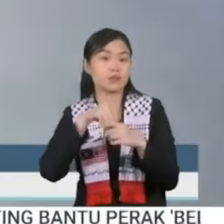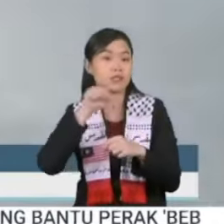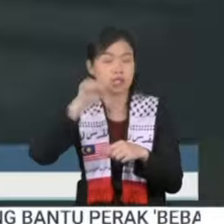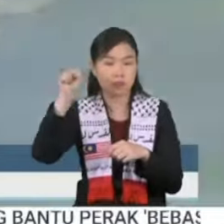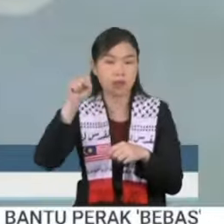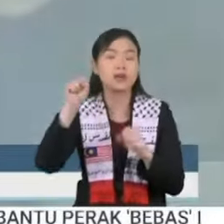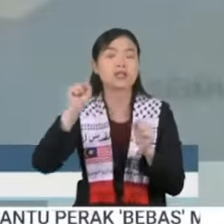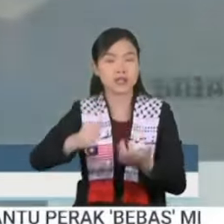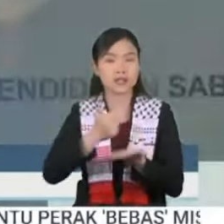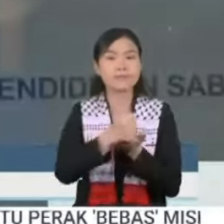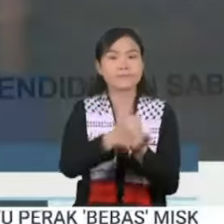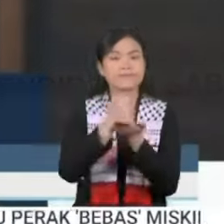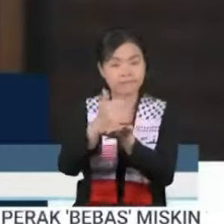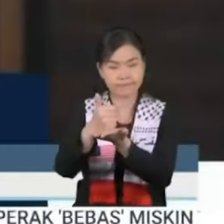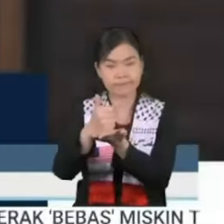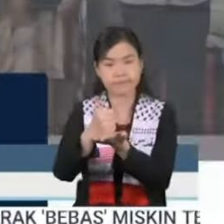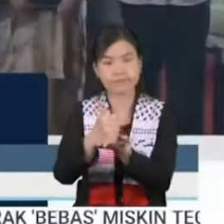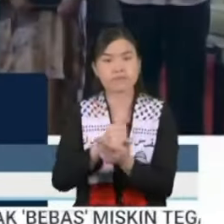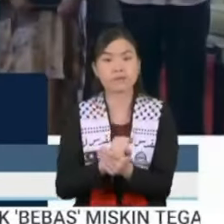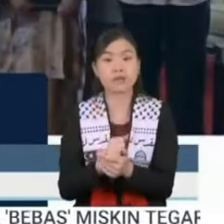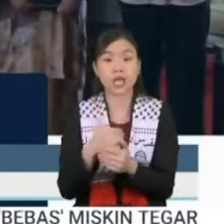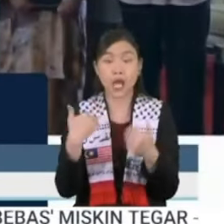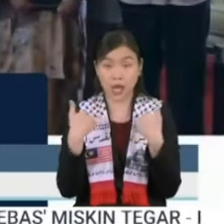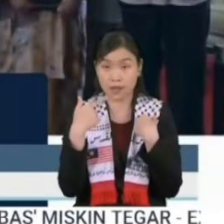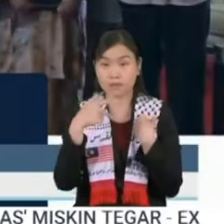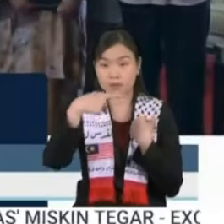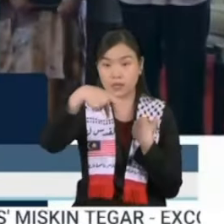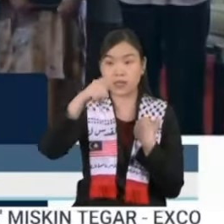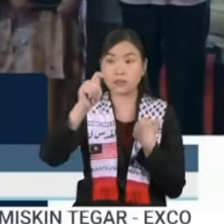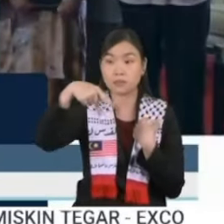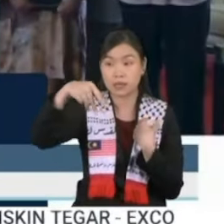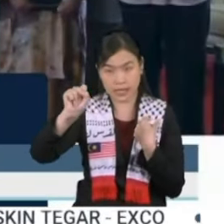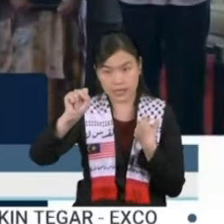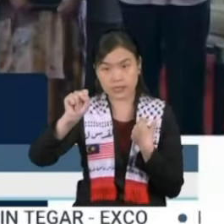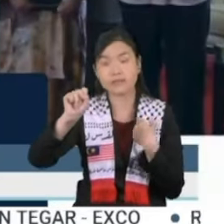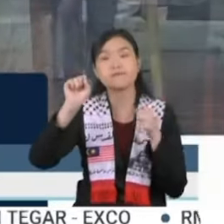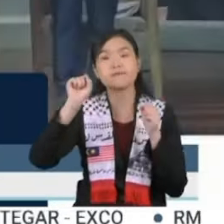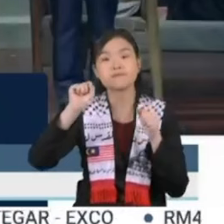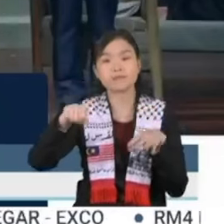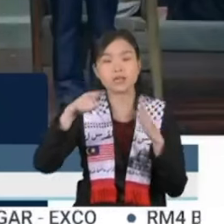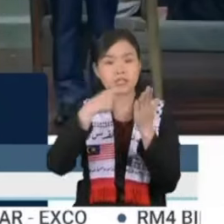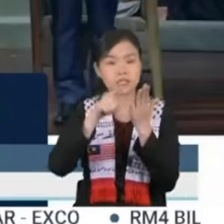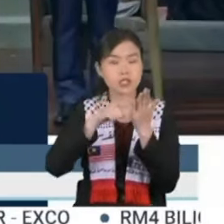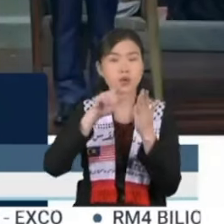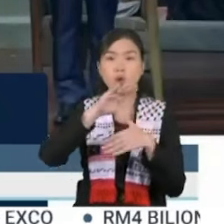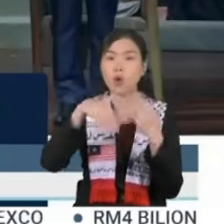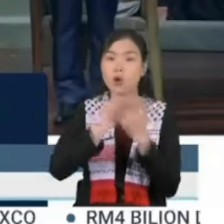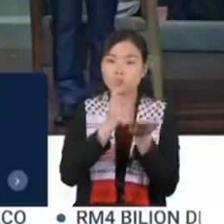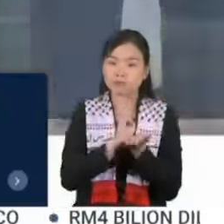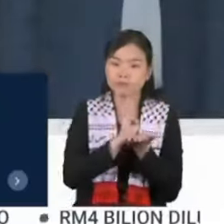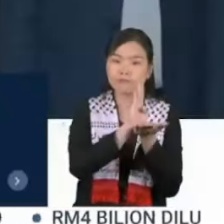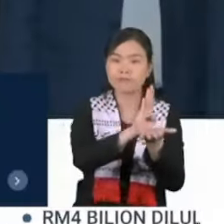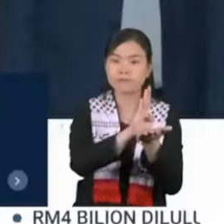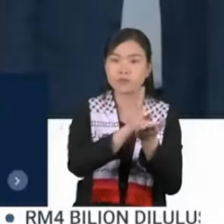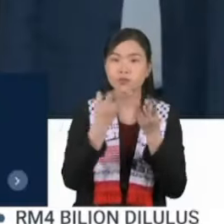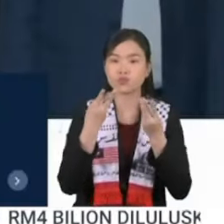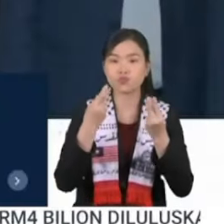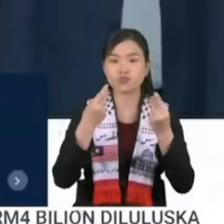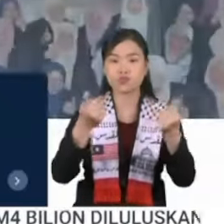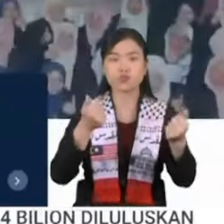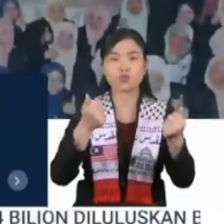bantuan pendidikan. Beliau yakin adanya portal ini dapat memastikan bantuan diberi secara berkesan sekaligus